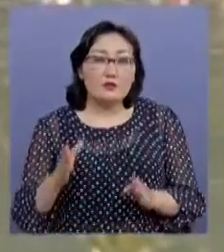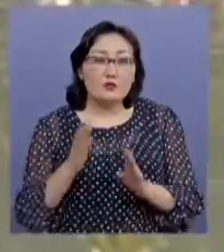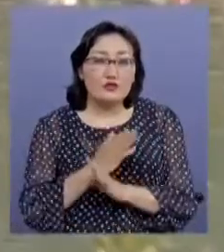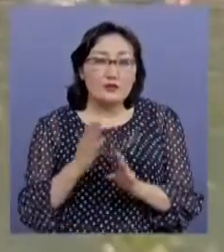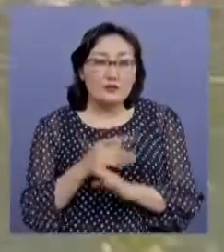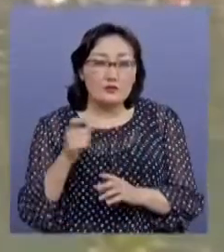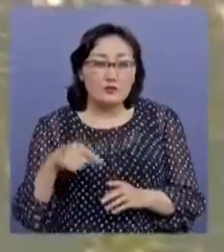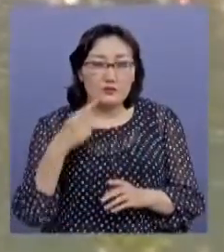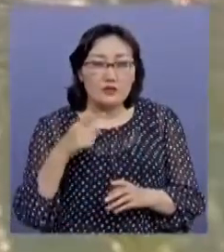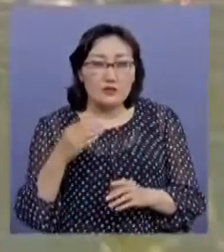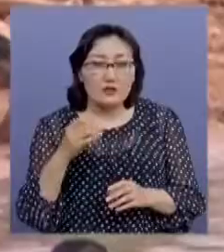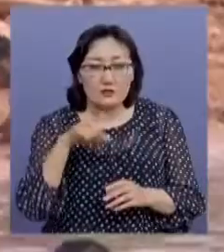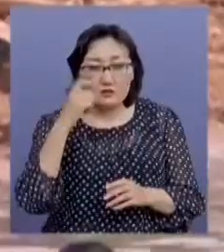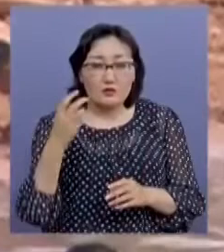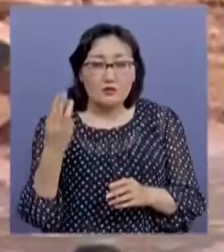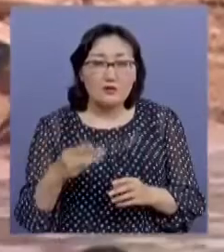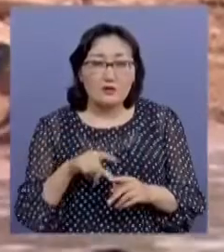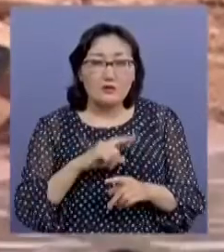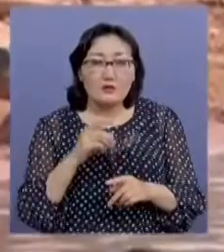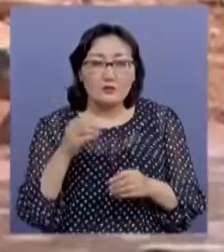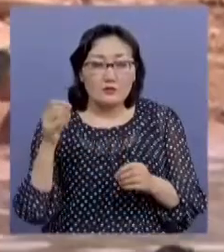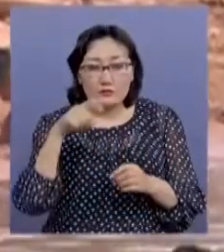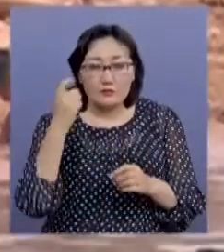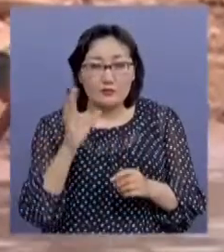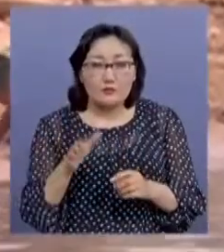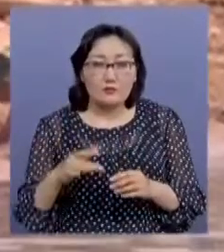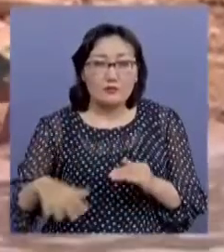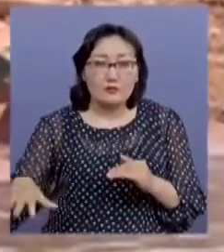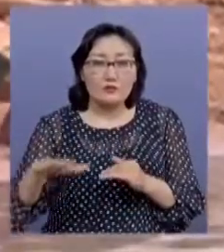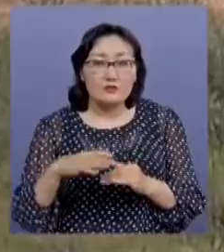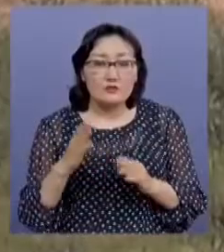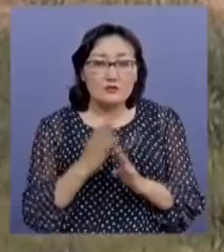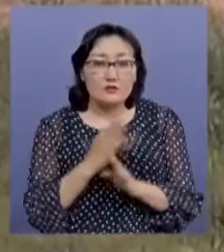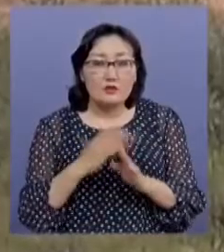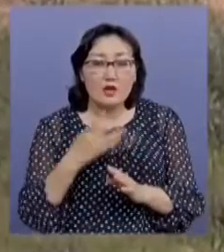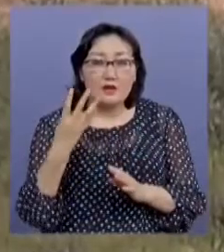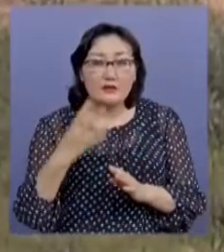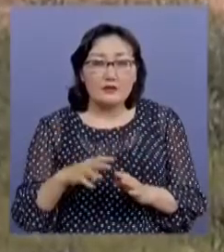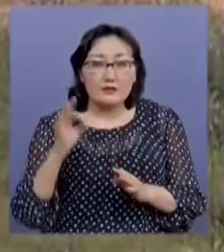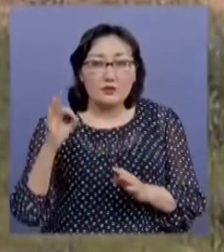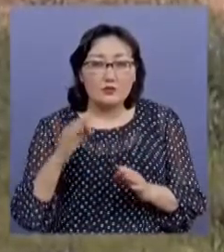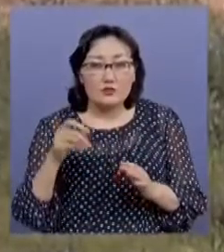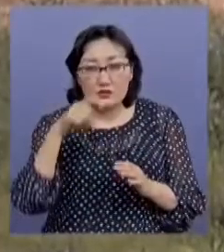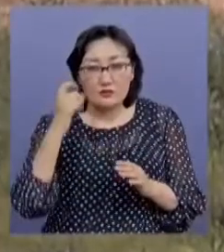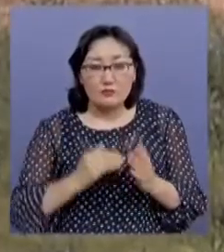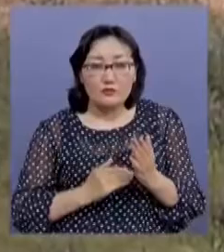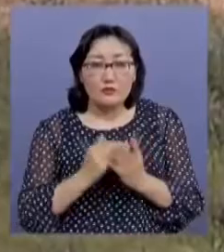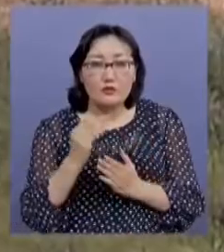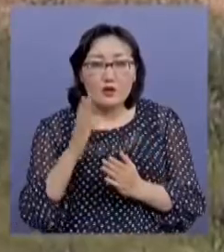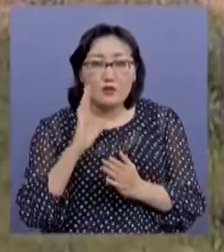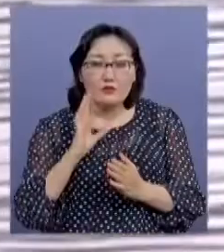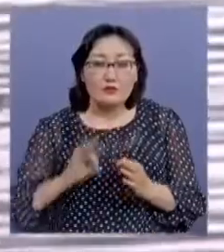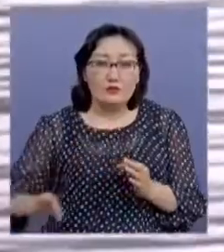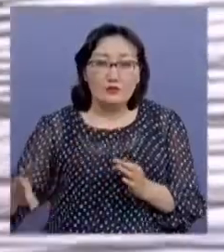Синоптиктердің айтуынша, шіліңгір шілдеде күн қатты сыйтын көрінеді. Тіпті кей өңірлерде ауа температурасы 40 градустық ыстыққа дейін көтеріледі. Демек, өзен көлдерге